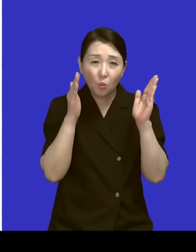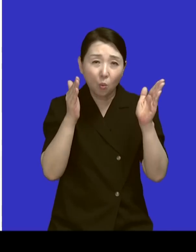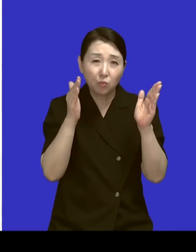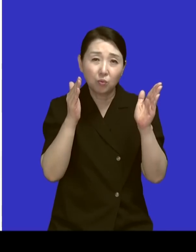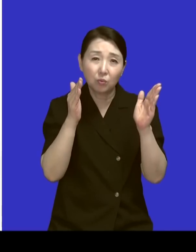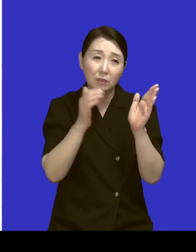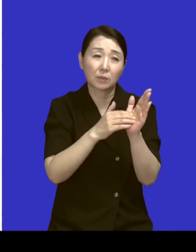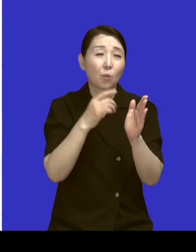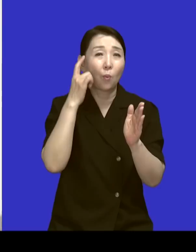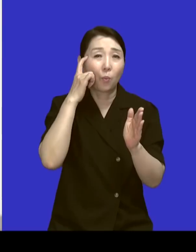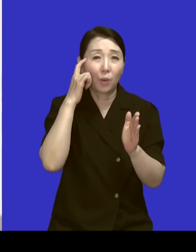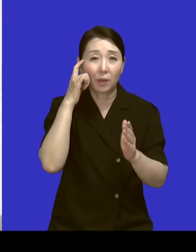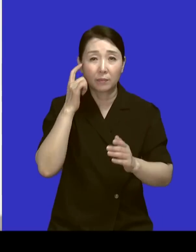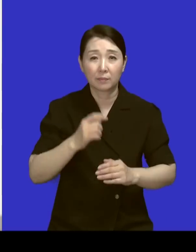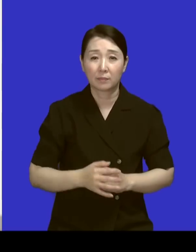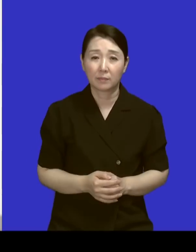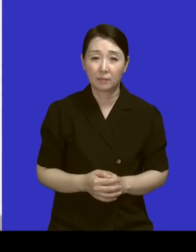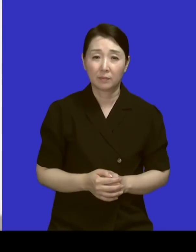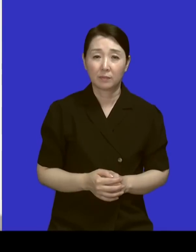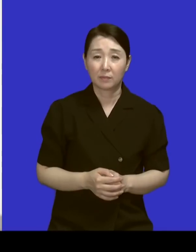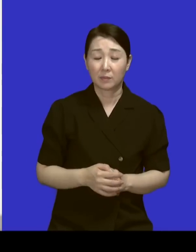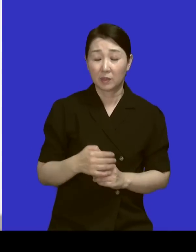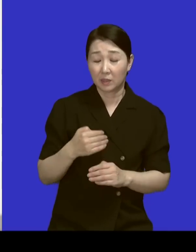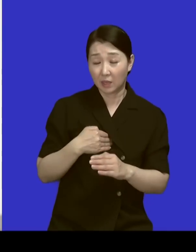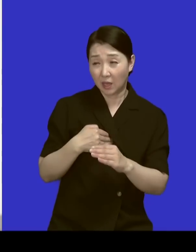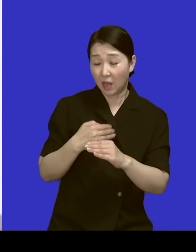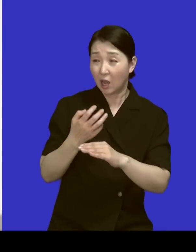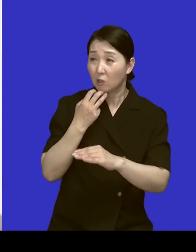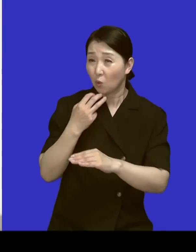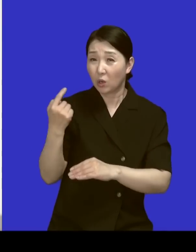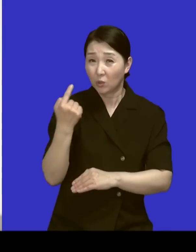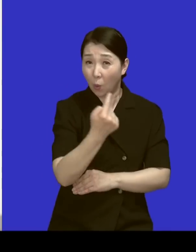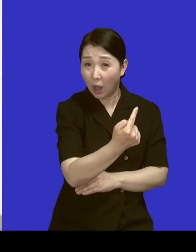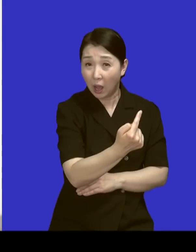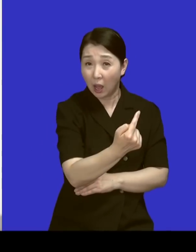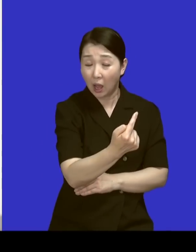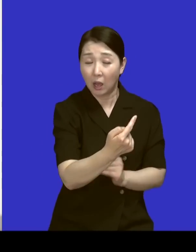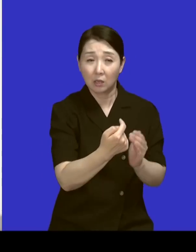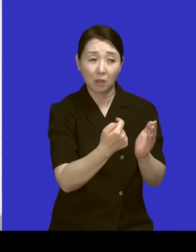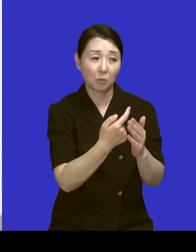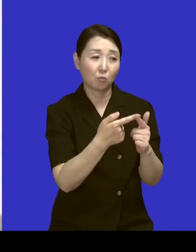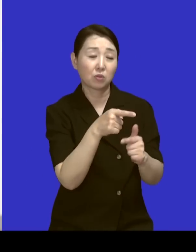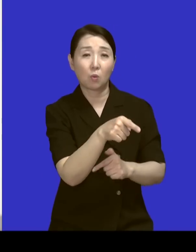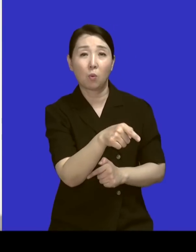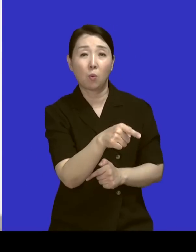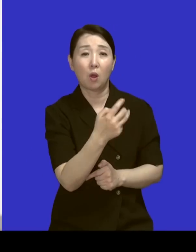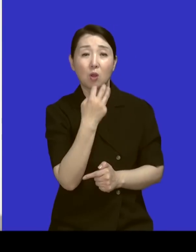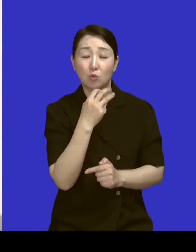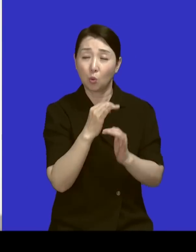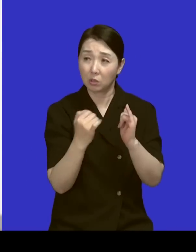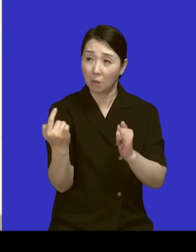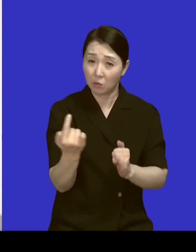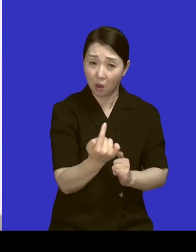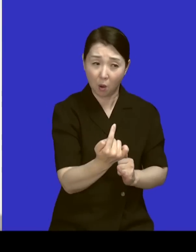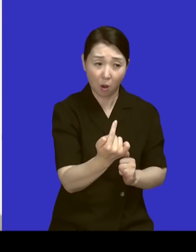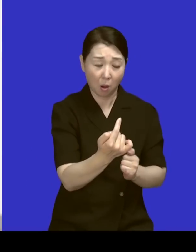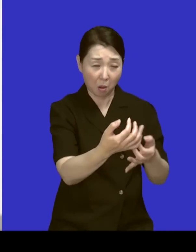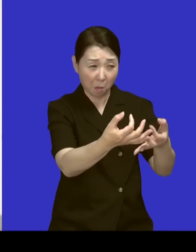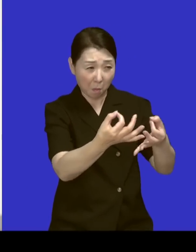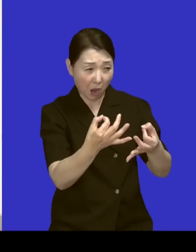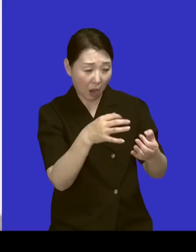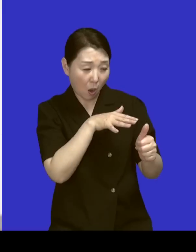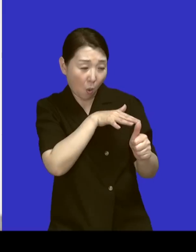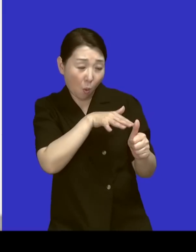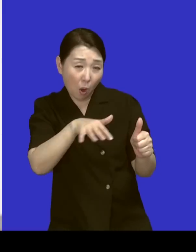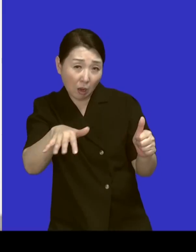못했냐면 제가 외지에서 오다 보니까 괜히 저 혼자서 예. 아이들이 서울 사람인 나를 예. 싫어하고